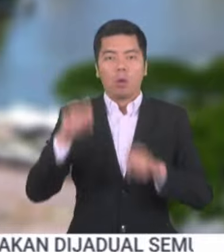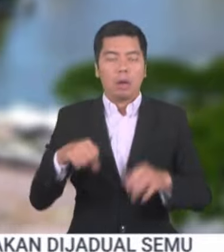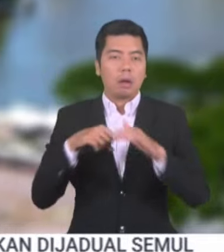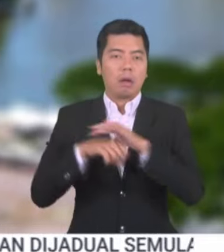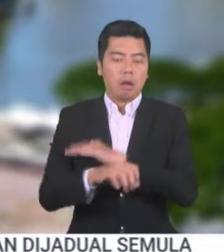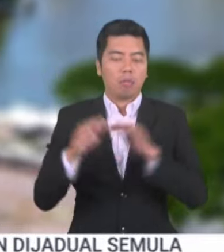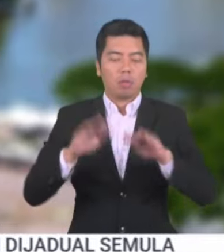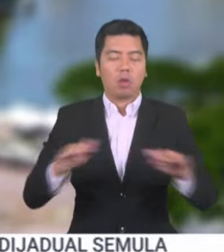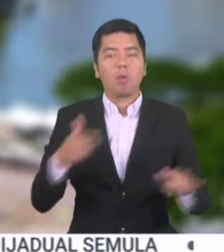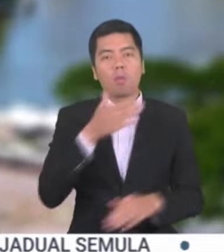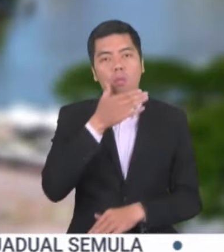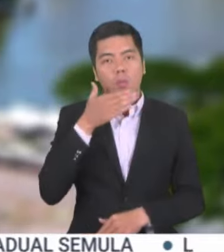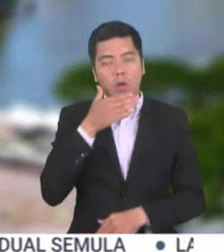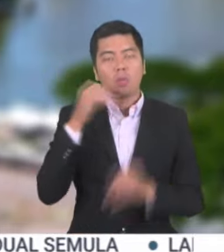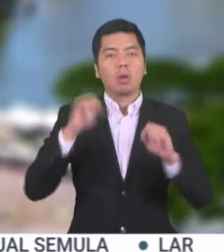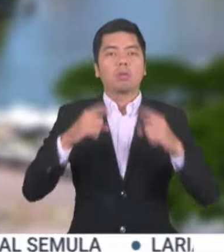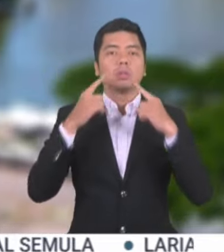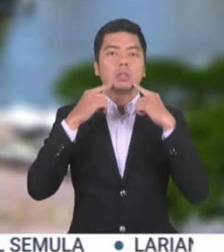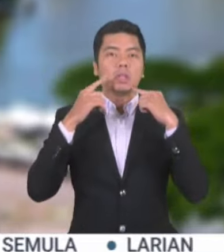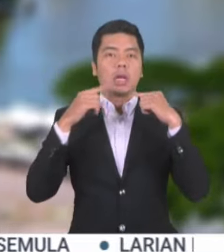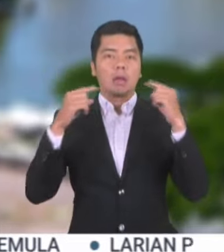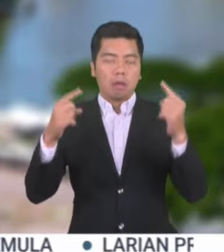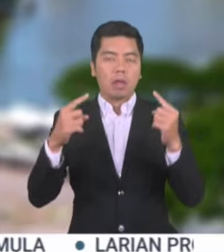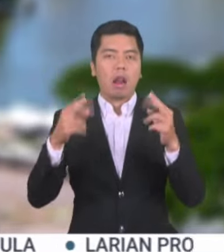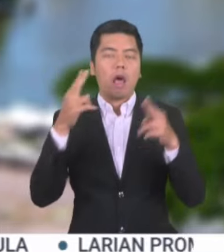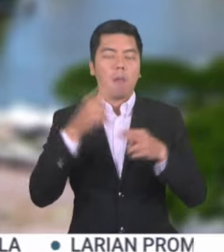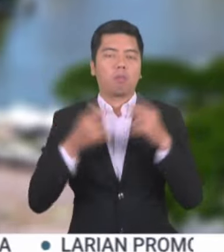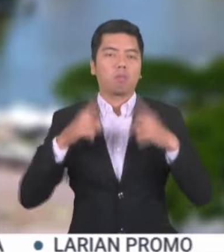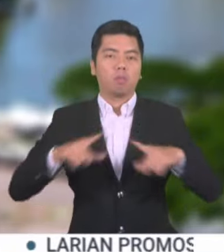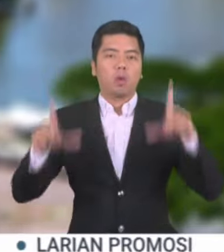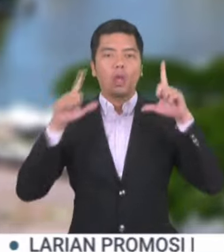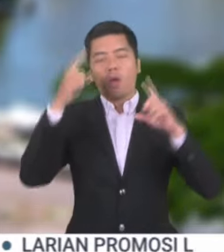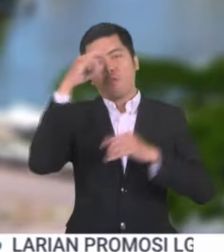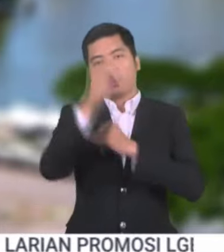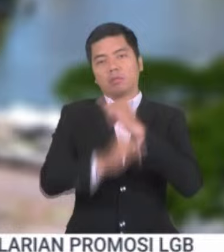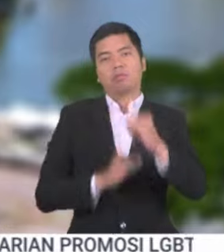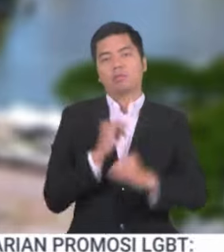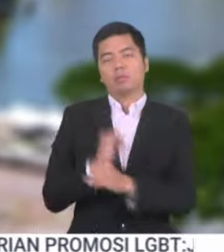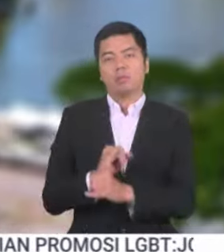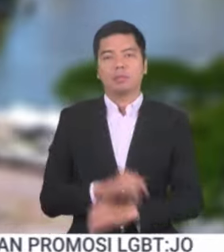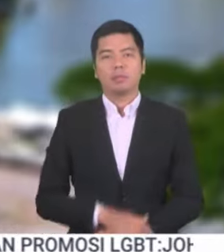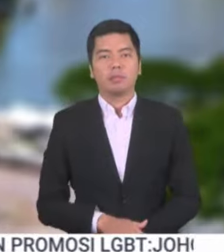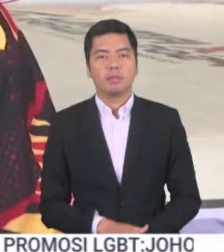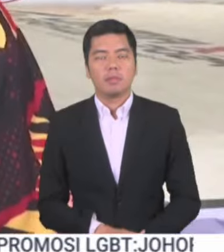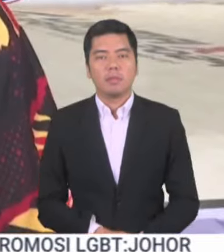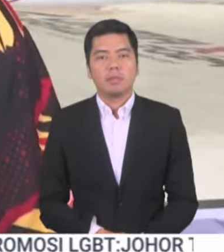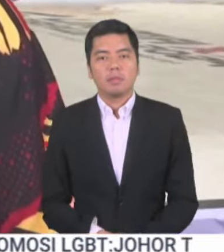melahirkan anak-anak muda yang berjaya mencipta nama hingga ke peringkat antarabangsa.